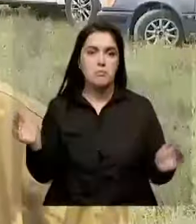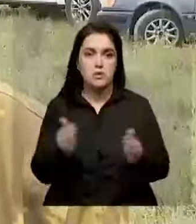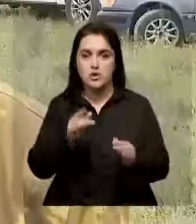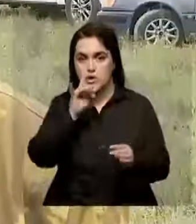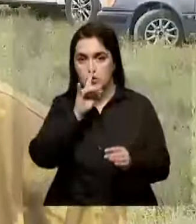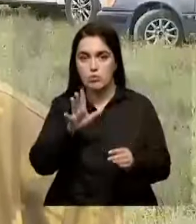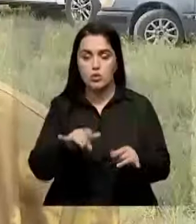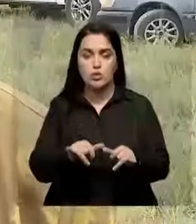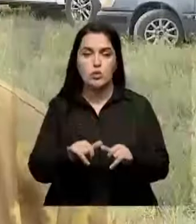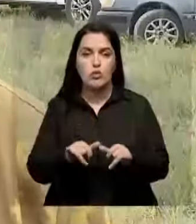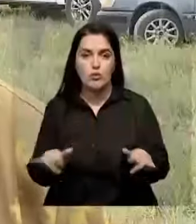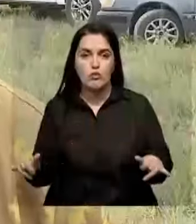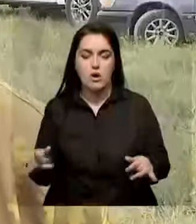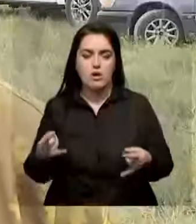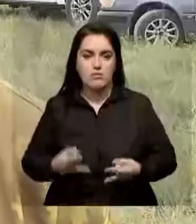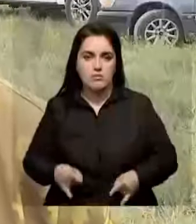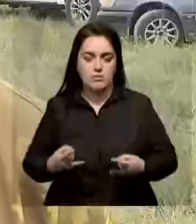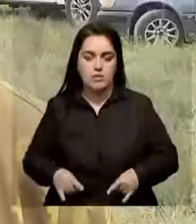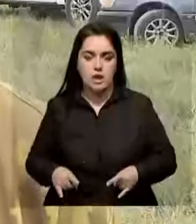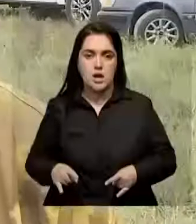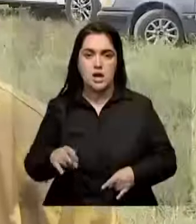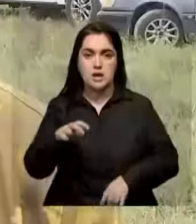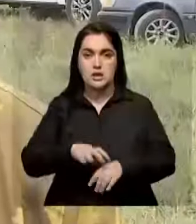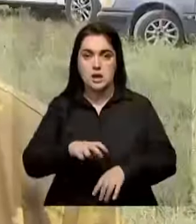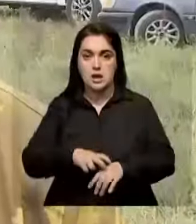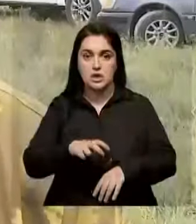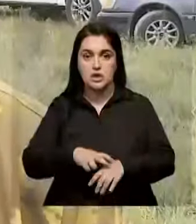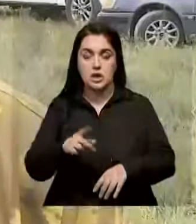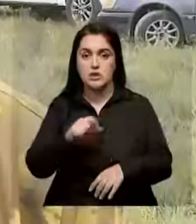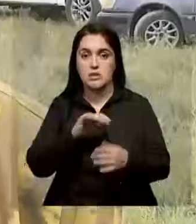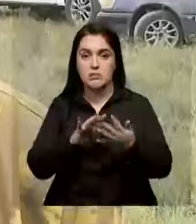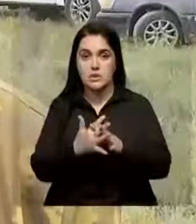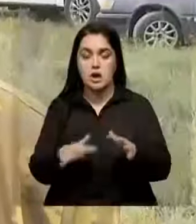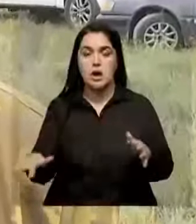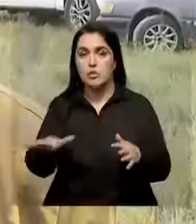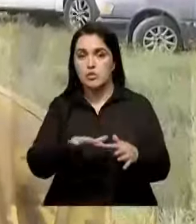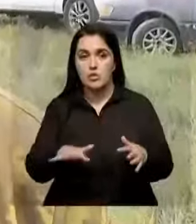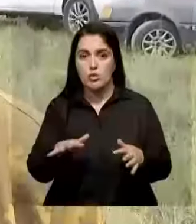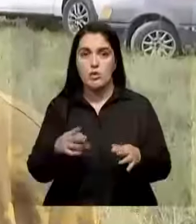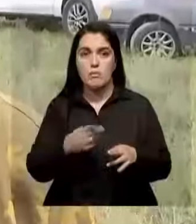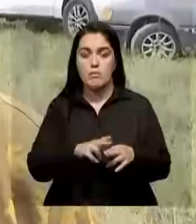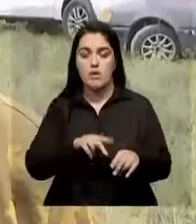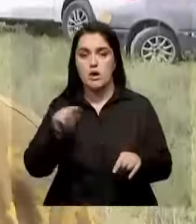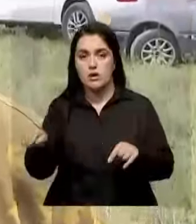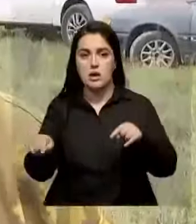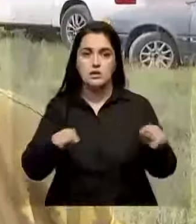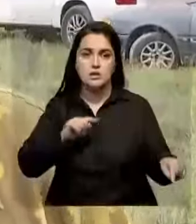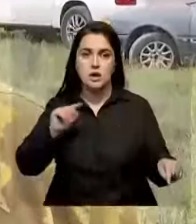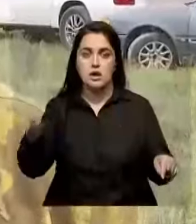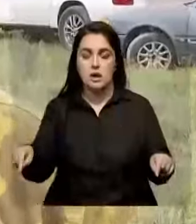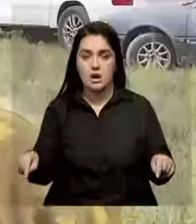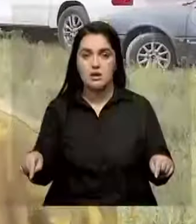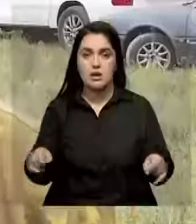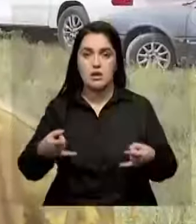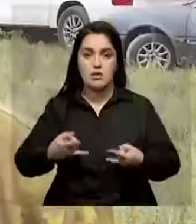если увеличение площади. Ввиду того, что саранча сама во всех сельских округах идет расселение, когда при